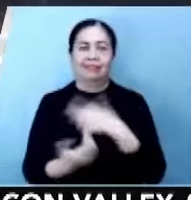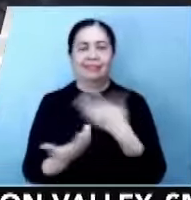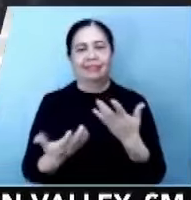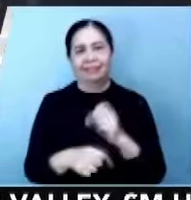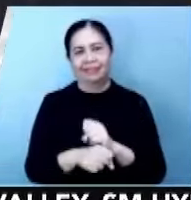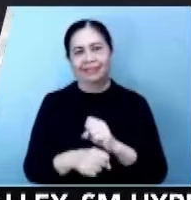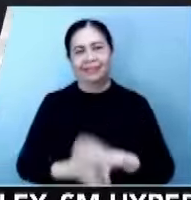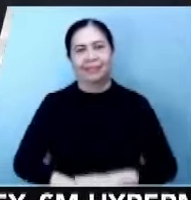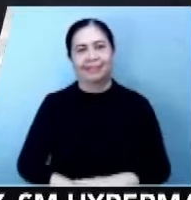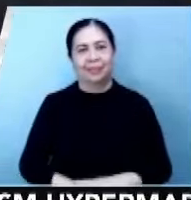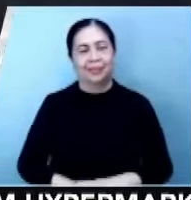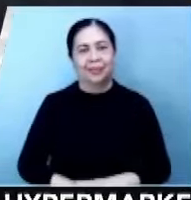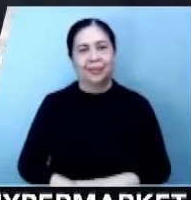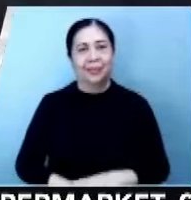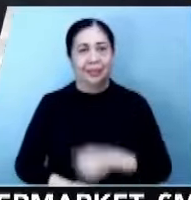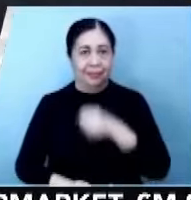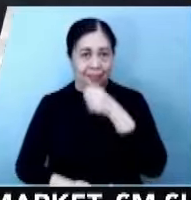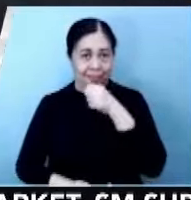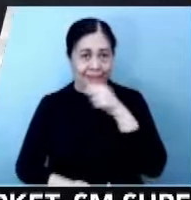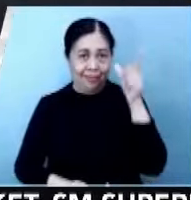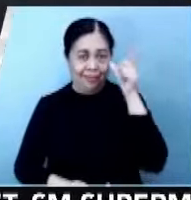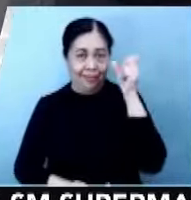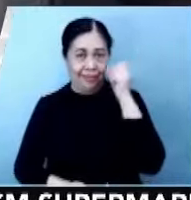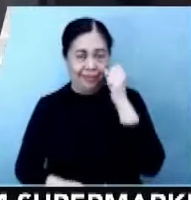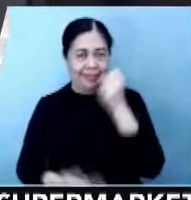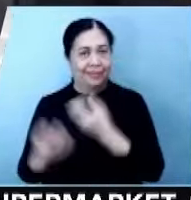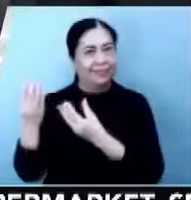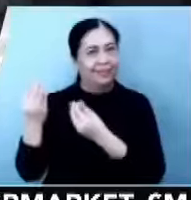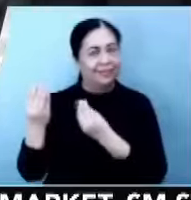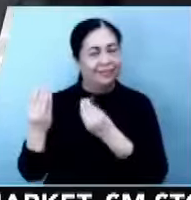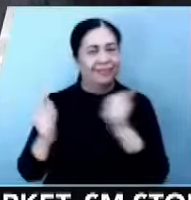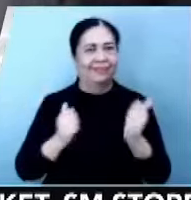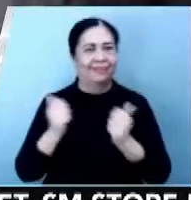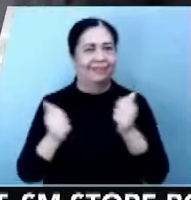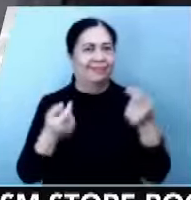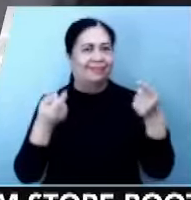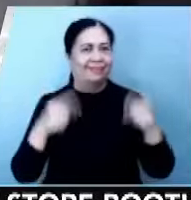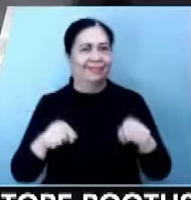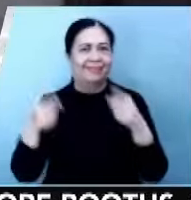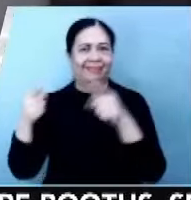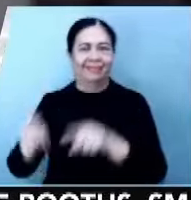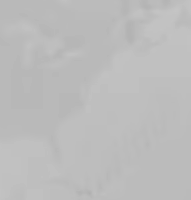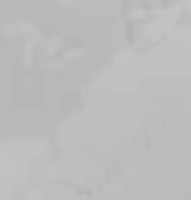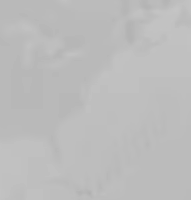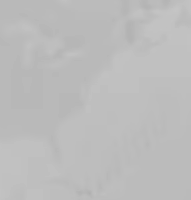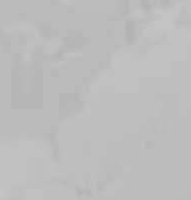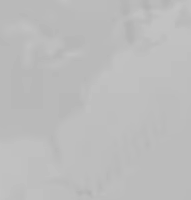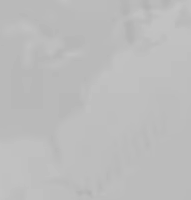Lars Santiago, updated sa showbiz happening.